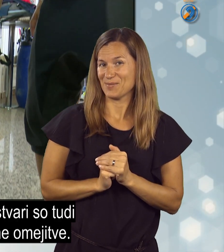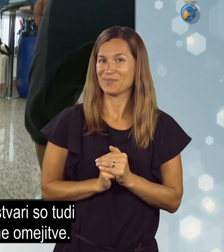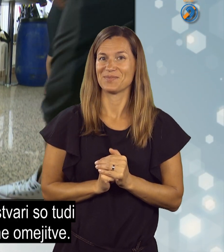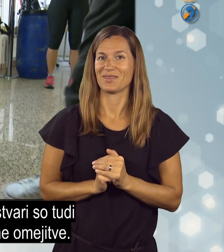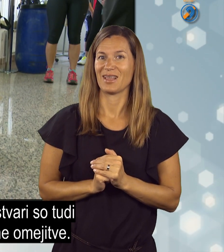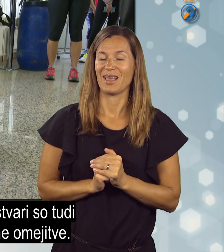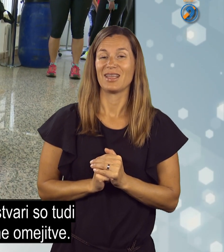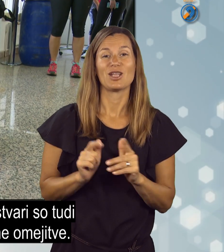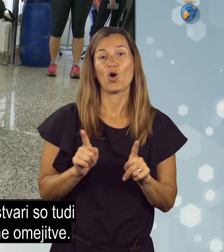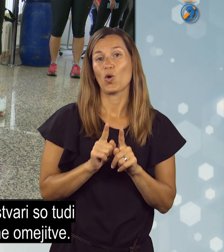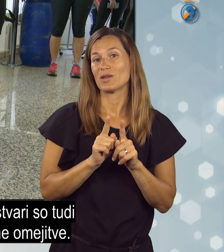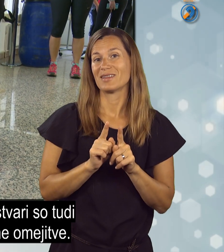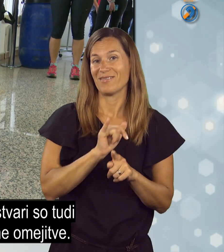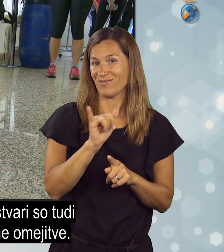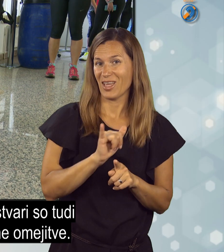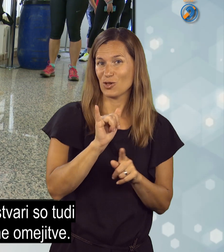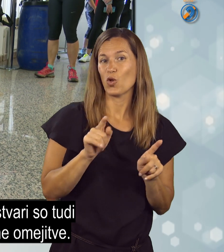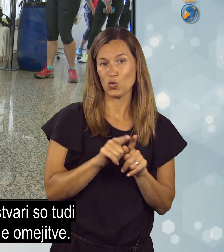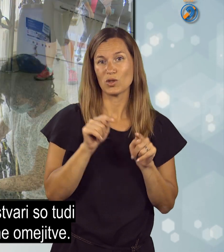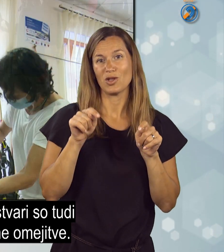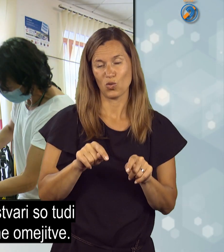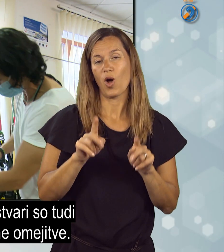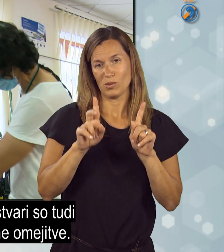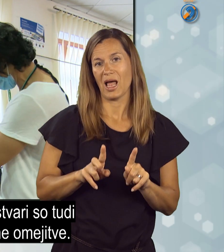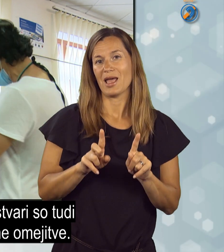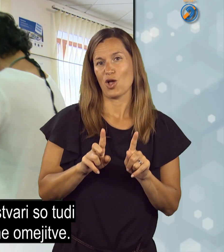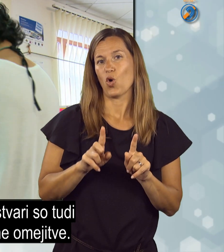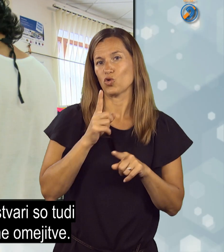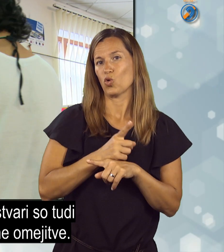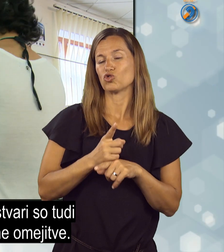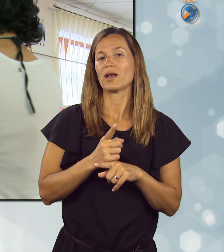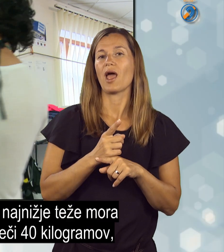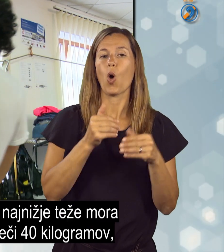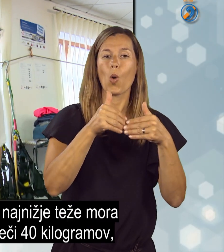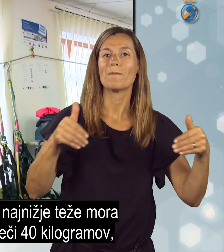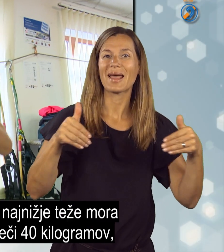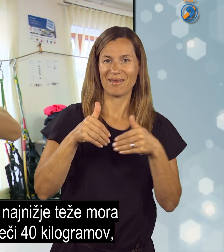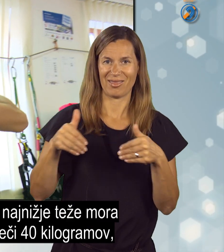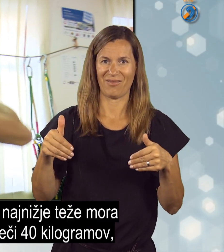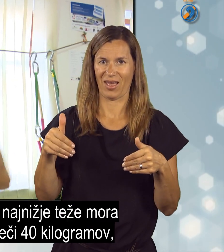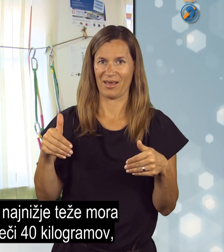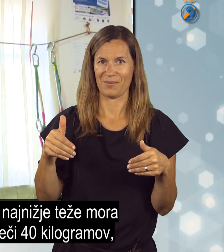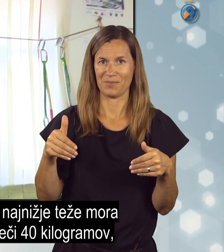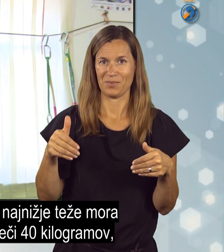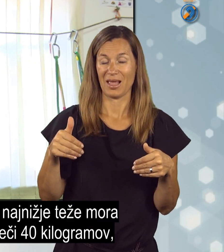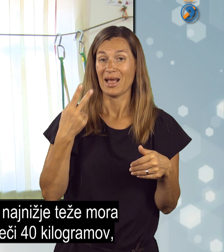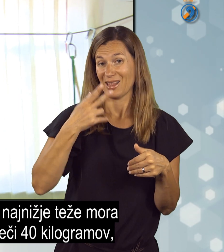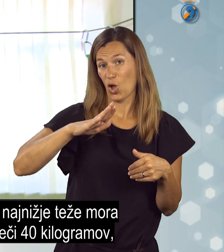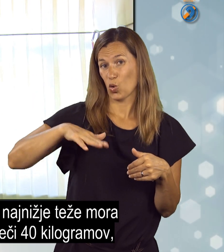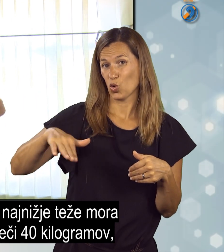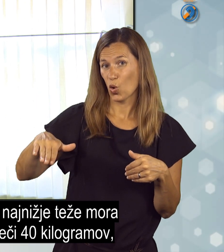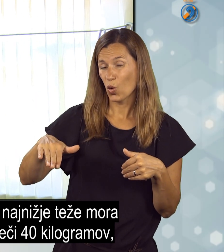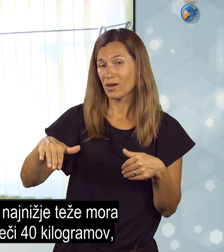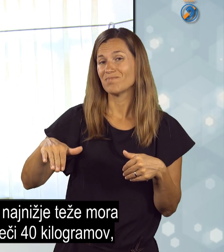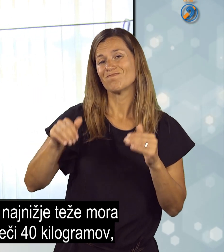Ja, seveda, tako pač pri vsaki stvari so tudi tule neke določene omejitve, kar se tiče